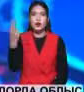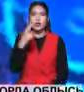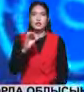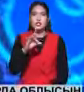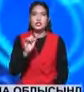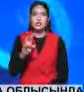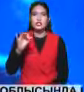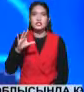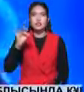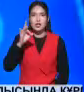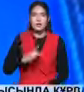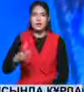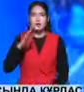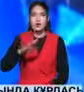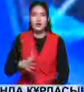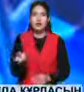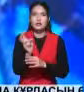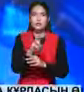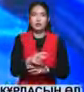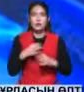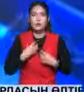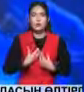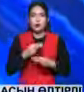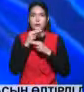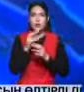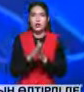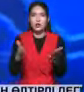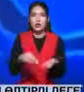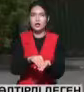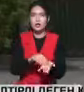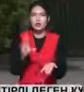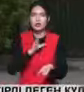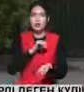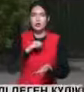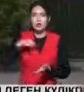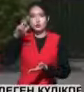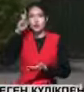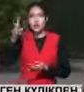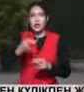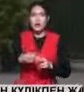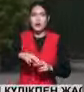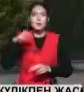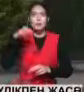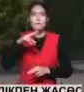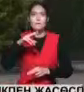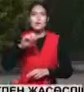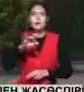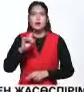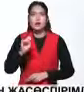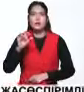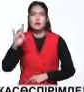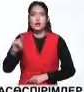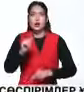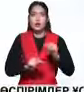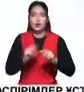Иран Ислам Республикасының елшілігіне барып көңіл айту кітабына жазба қалдырды. Онда өз ұлтының ұлы президенті Ибрахим Раиси отанына